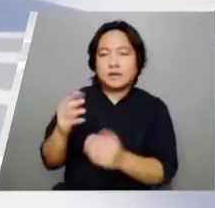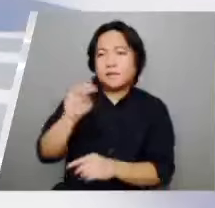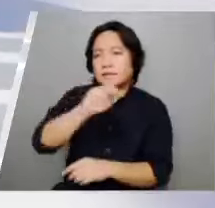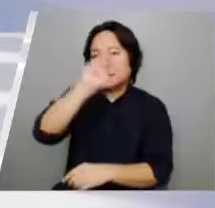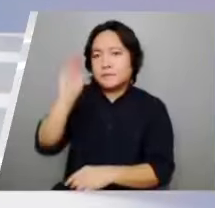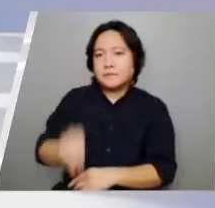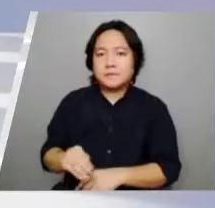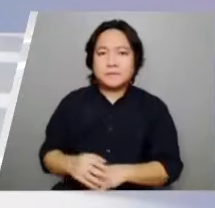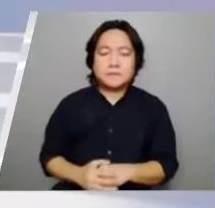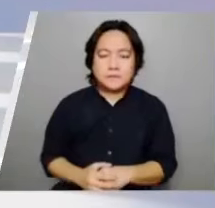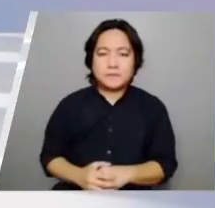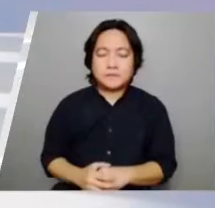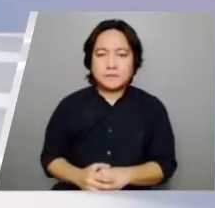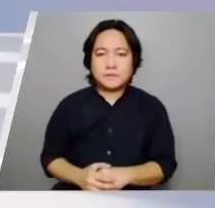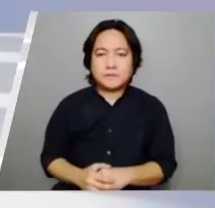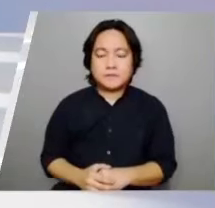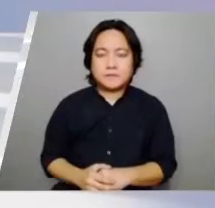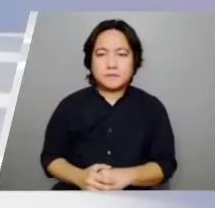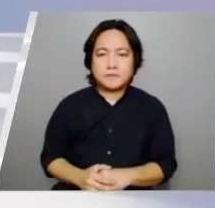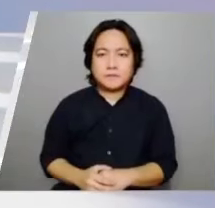muna malalim.